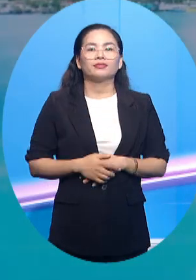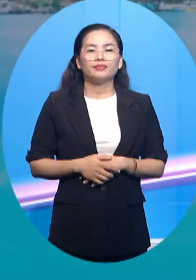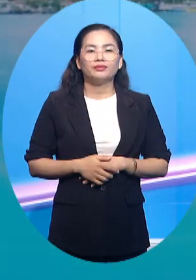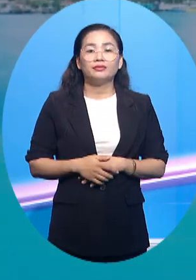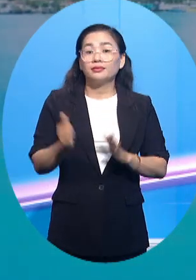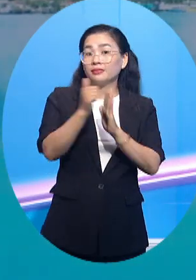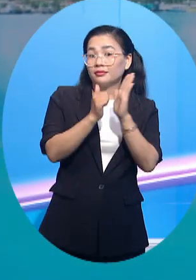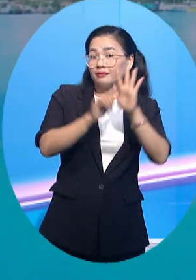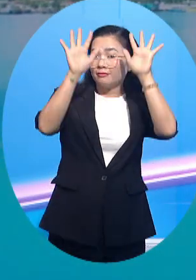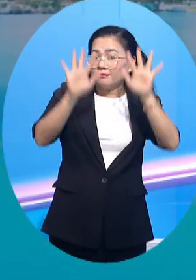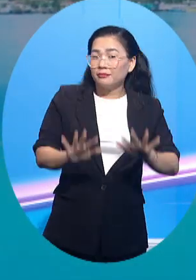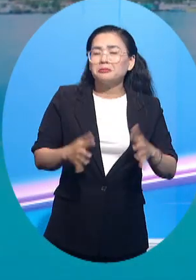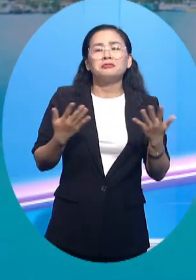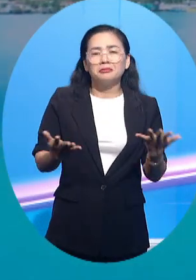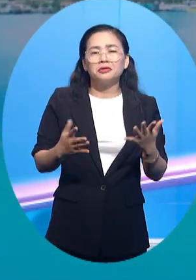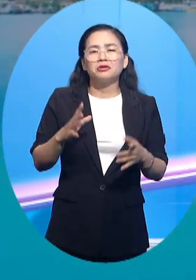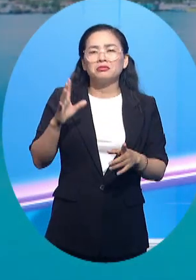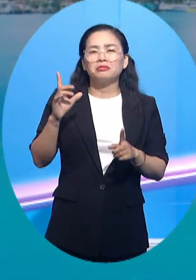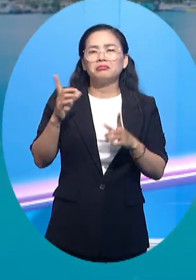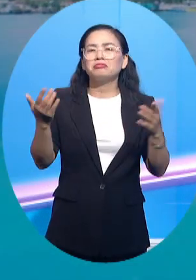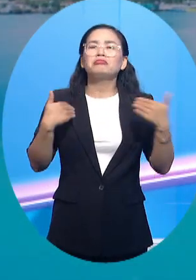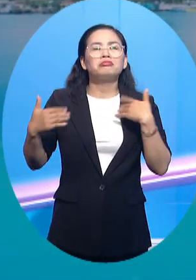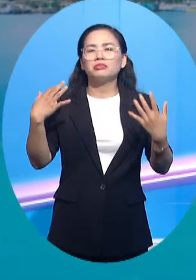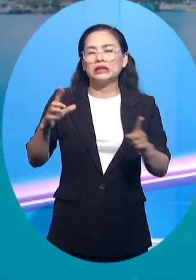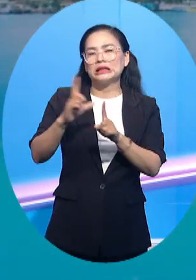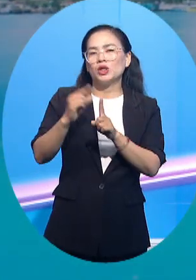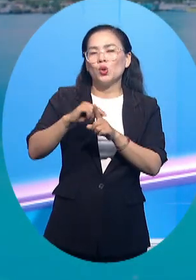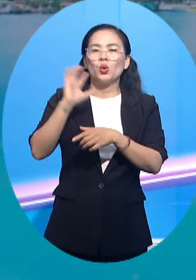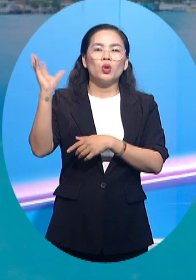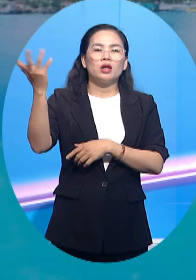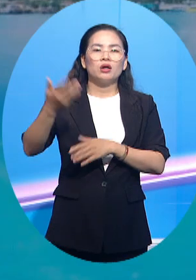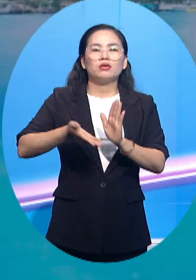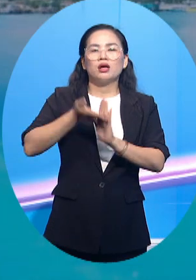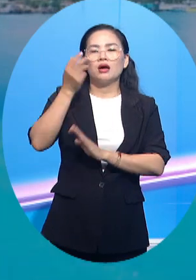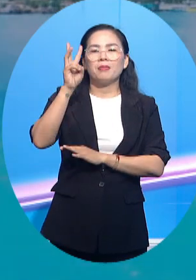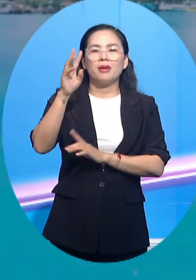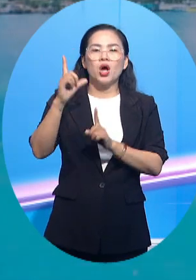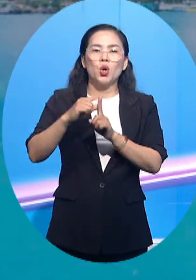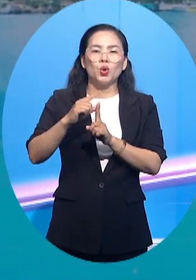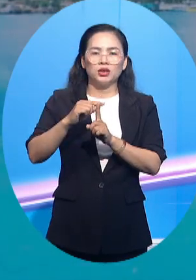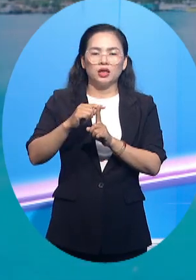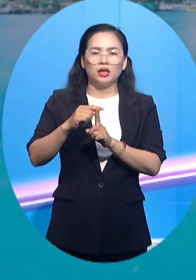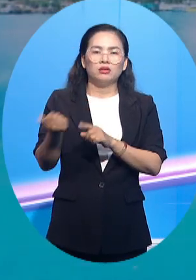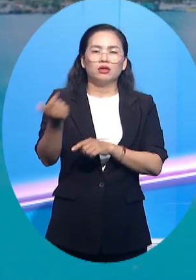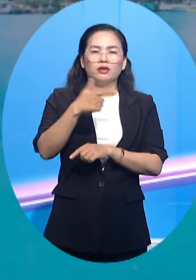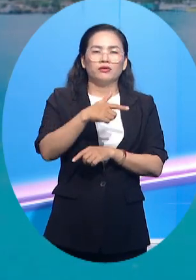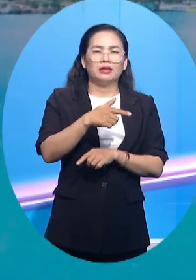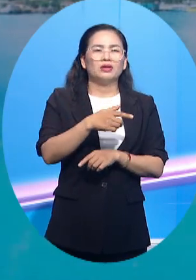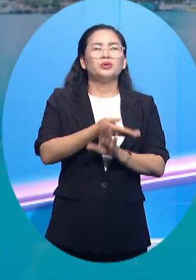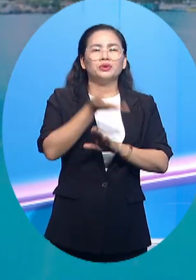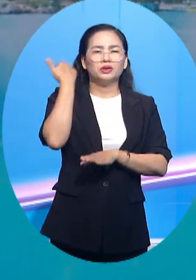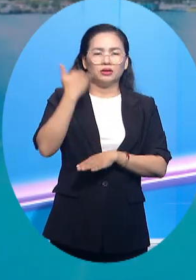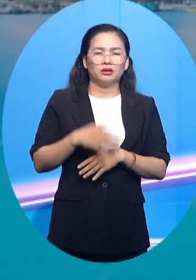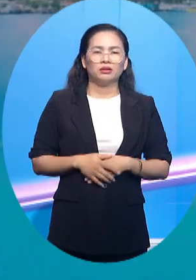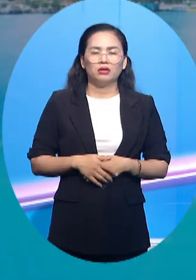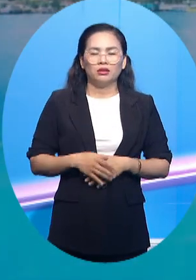các chính sách khí hậu hiện nay sẽ khiến nhiệt độ toàn cầu tăng hơn 3 đ c vào cuối thế kỷ này so với thời kỳ tiền công nghiệp gép đôi mức tăng